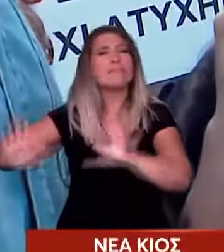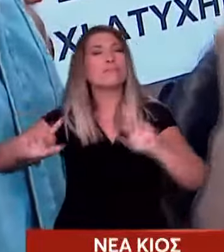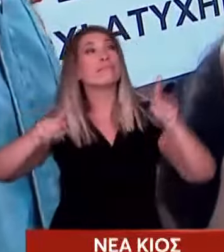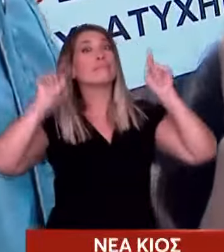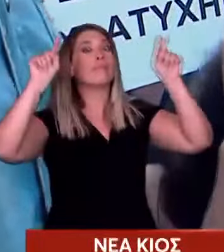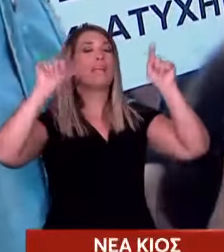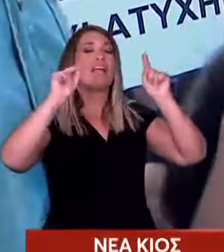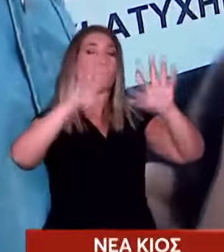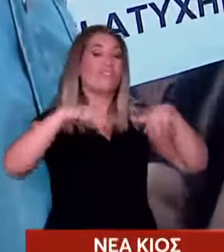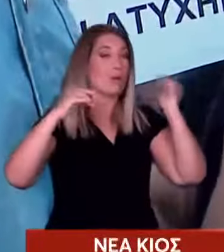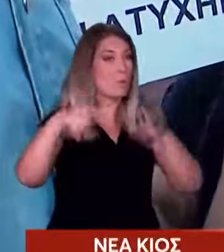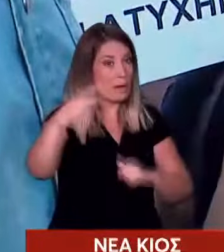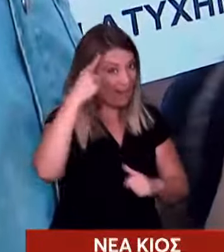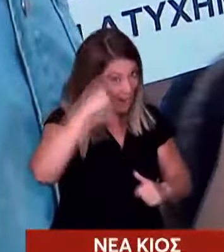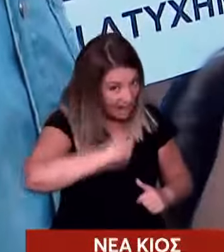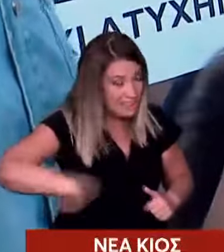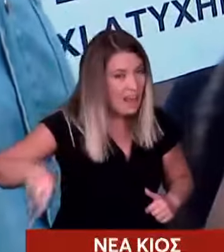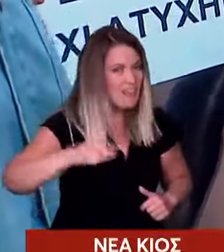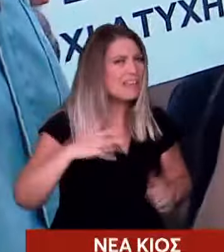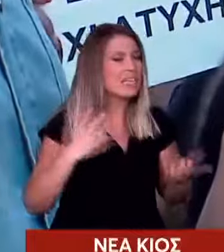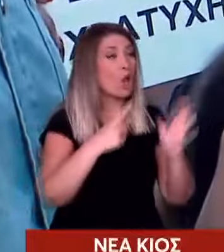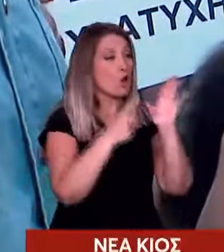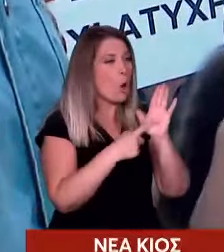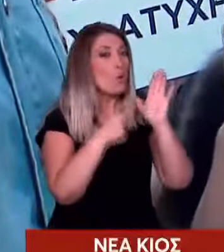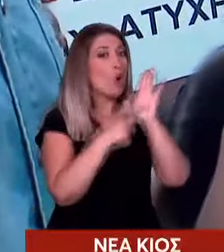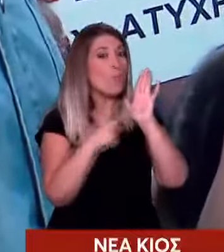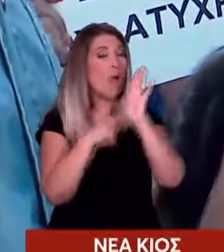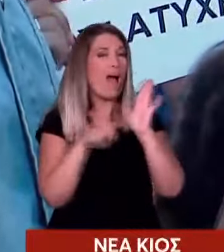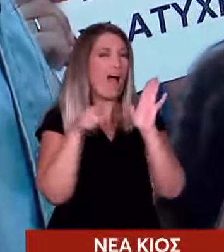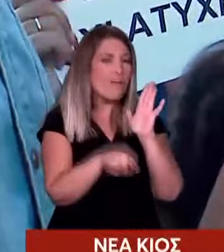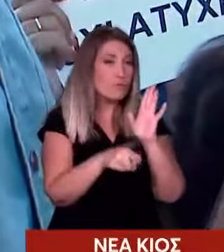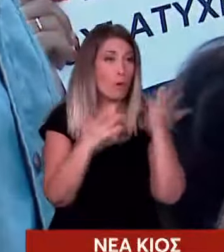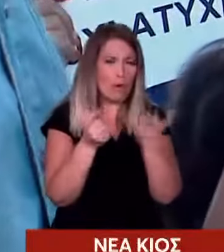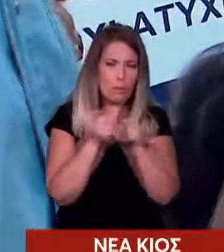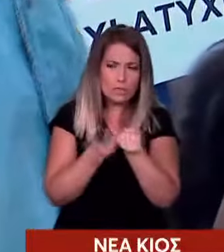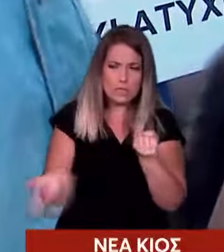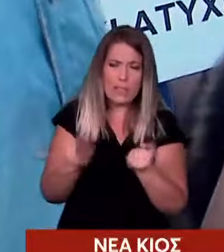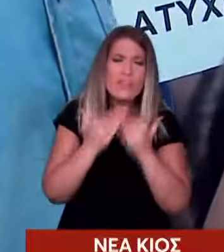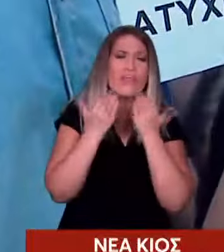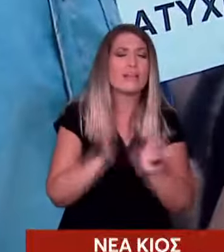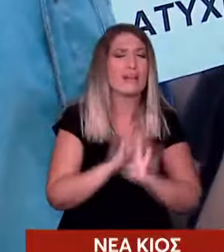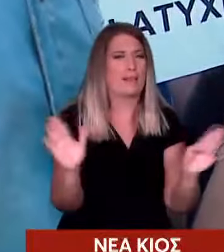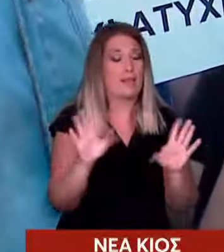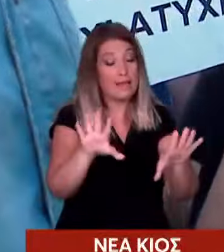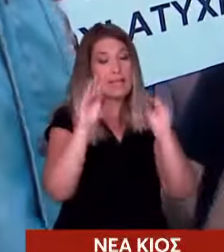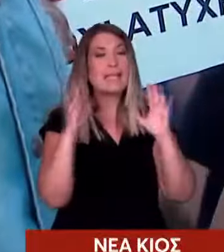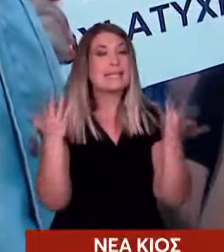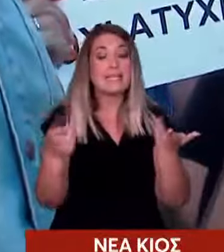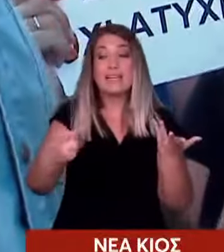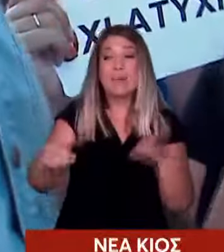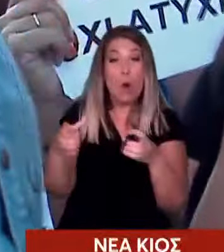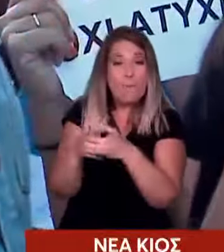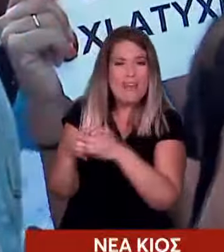η Βουλή μας ακούει. Οι νόμοι που έχουν βάλει δεν είναι για όλους, δεν τις στηρούν όλοι. Και πρέπει να καταλάβουμε ότι ευπαθείς ομάδες